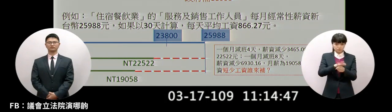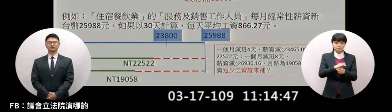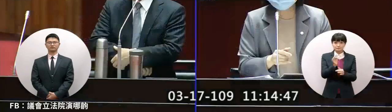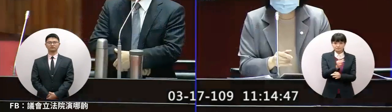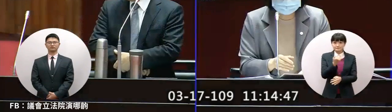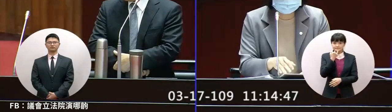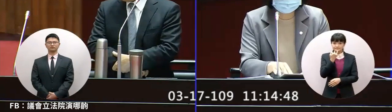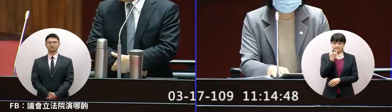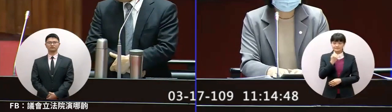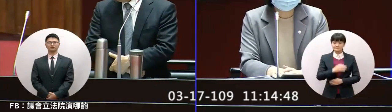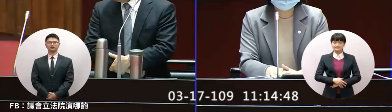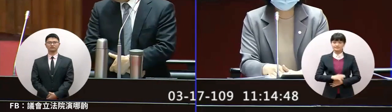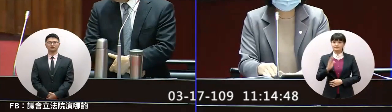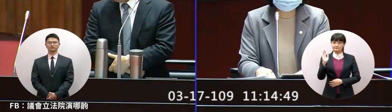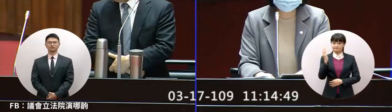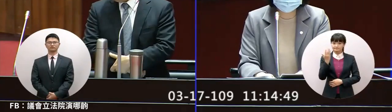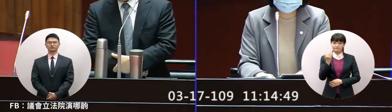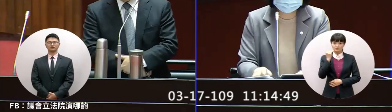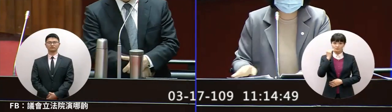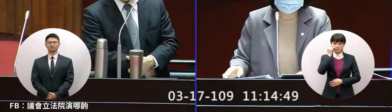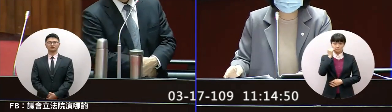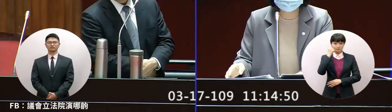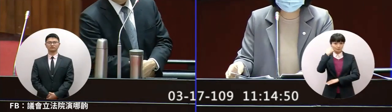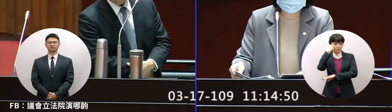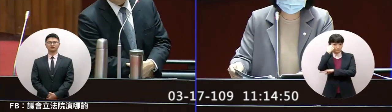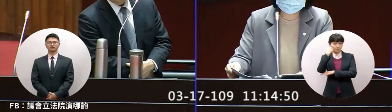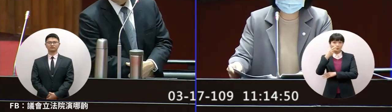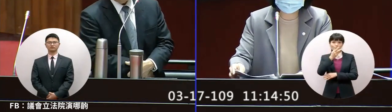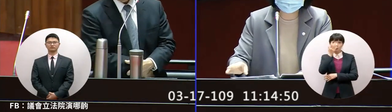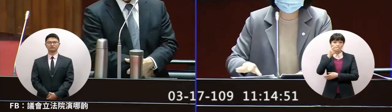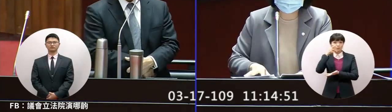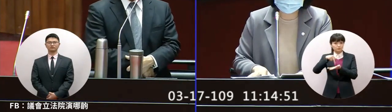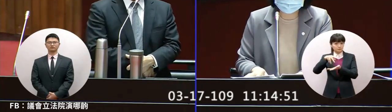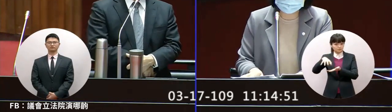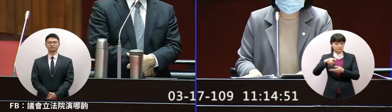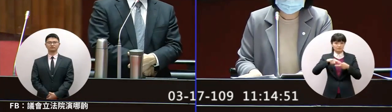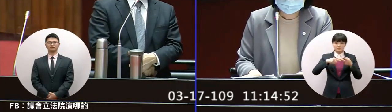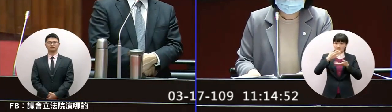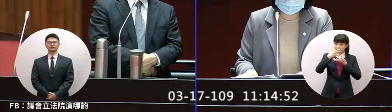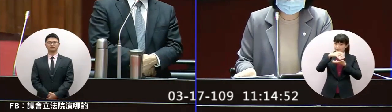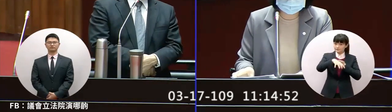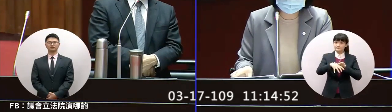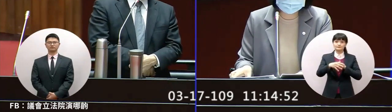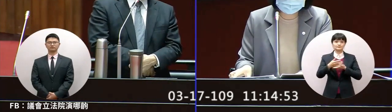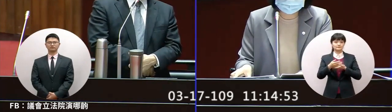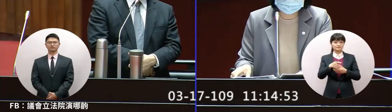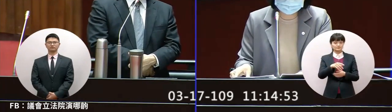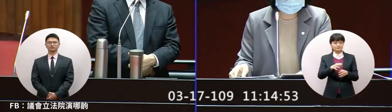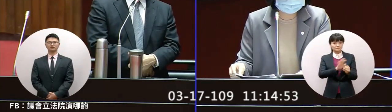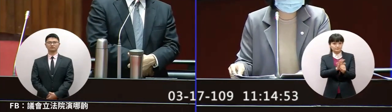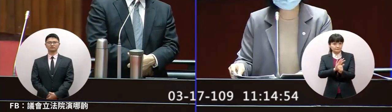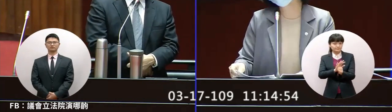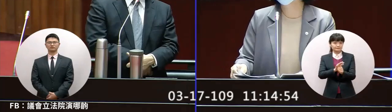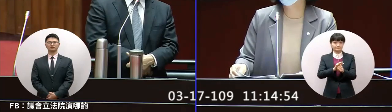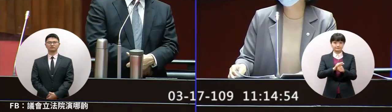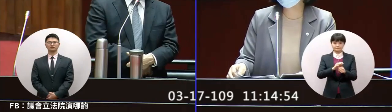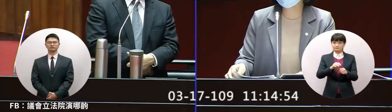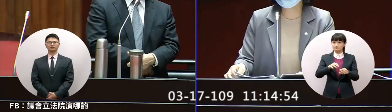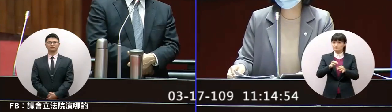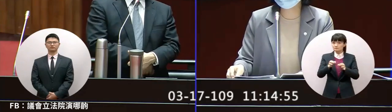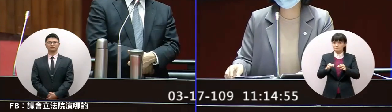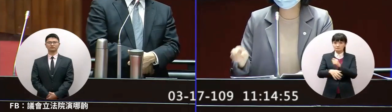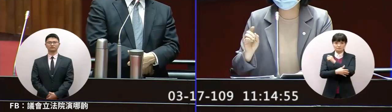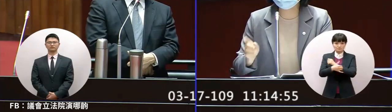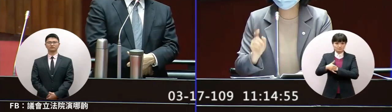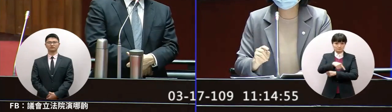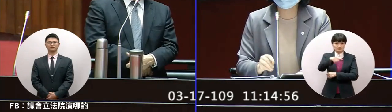的。但是呢，如果以住宿餐饮业还有服务销售人员工作的这个月平均薪资，我们